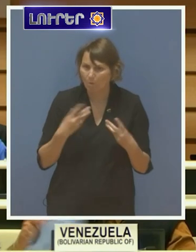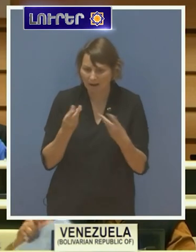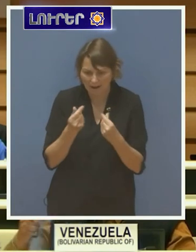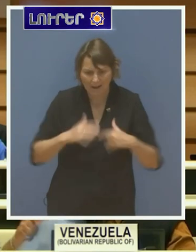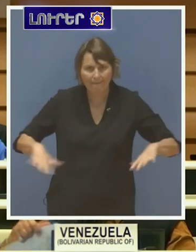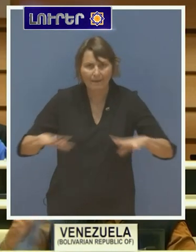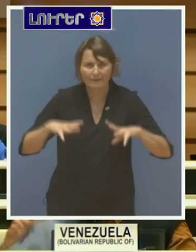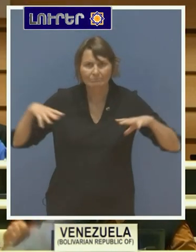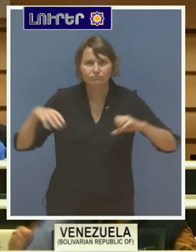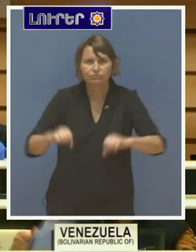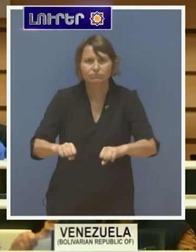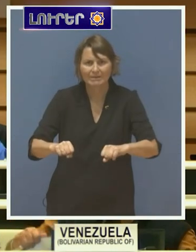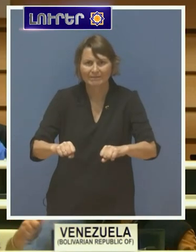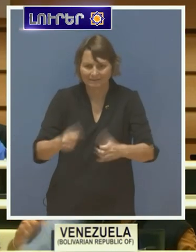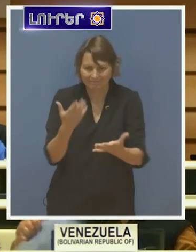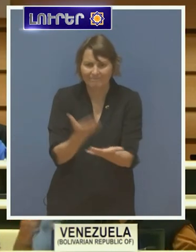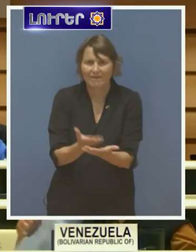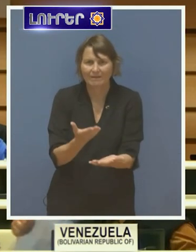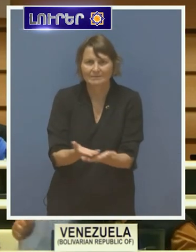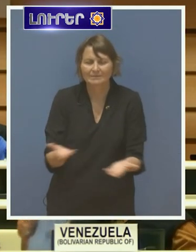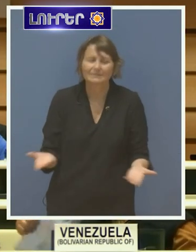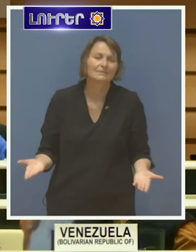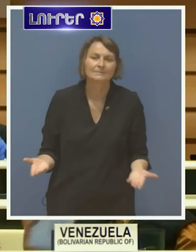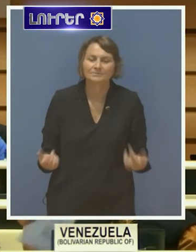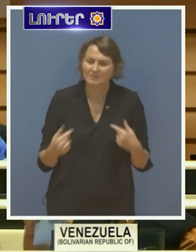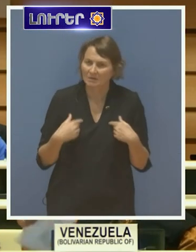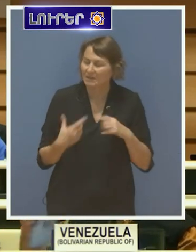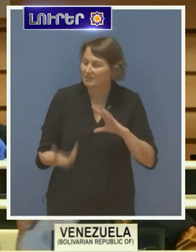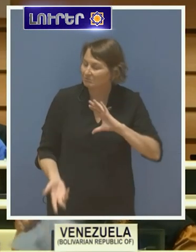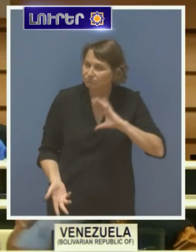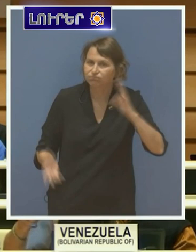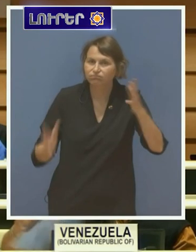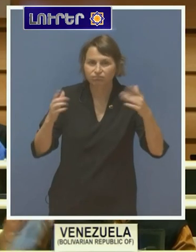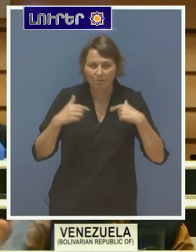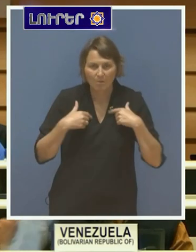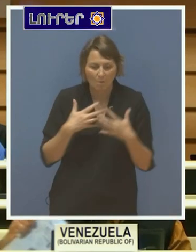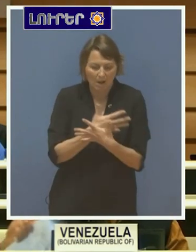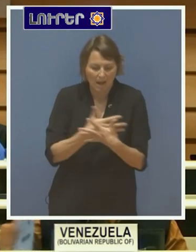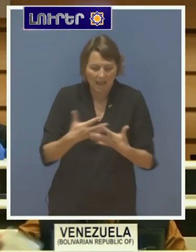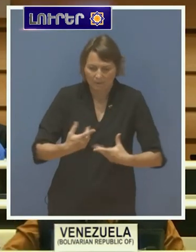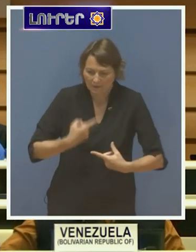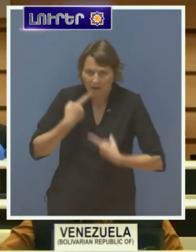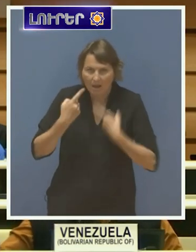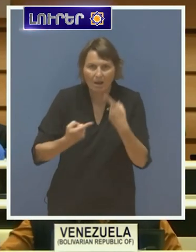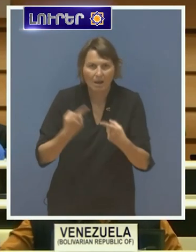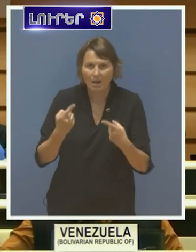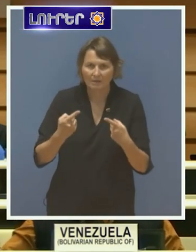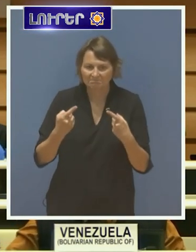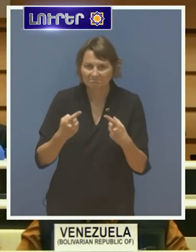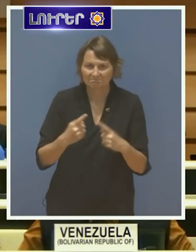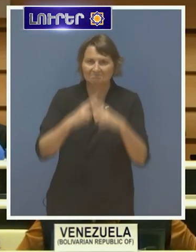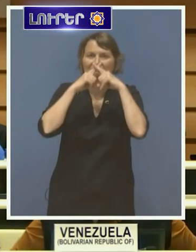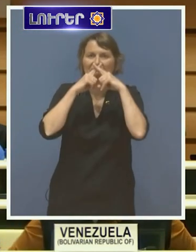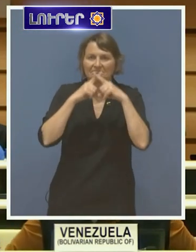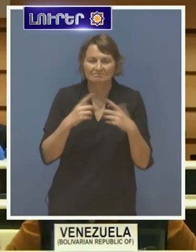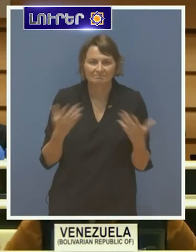աջակցելու Արևմտյան Հայաստանի հայոց լեզվի եւ անոր Արցախայի փարփարին զարգացումին, այն նախագի ձեր ու շրջանակները, որոնք մենք պատրաստենք